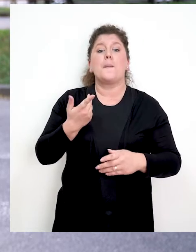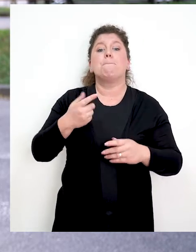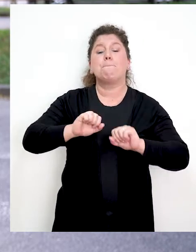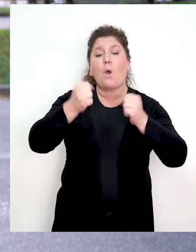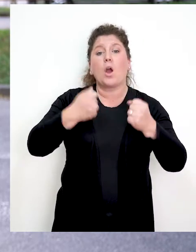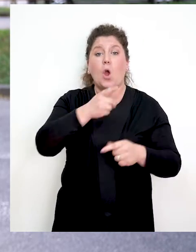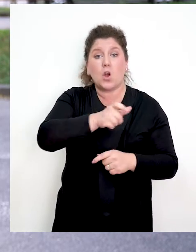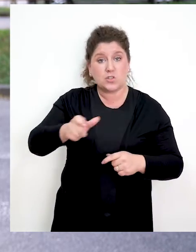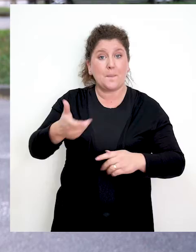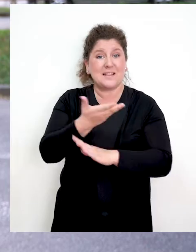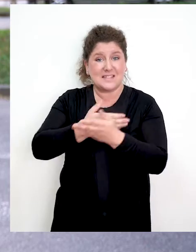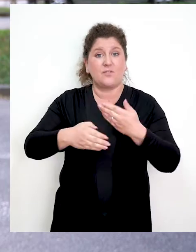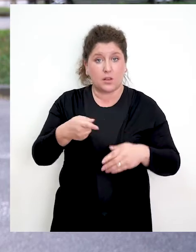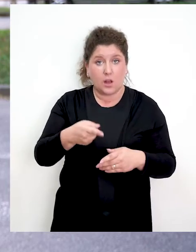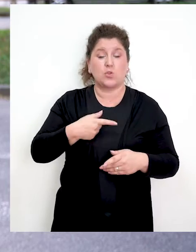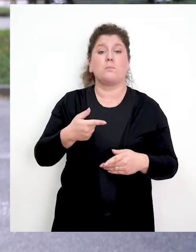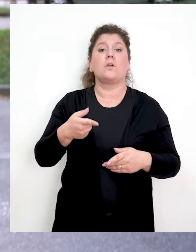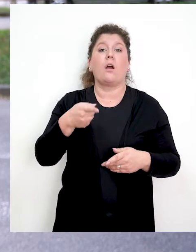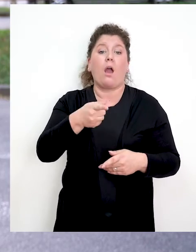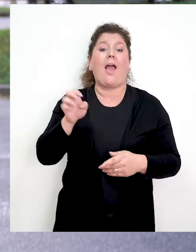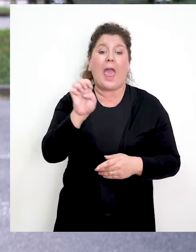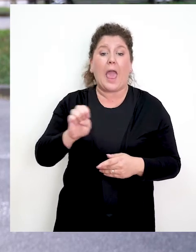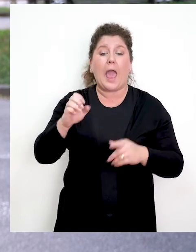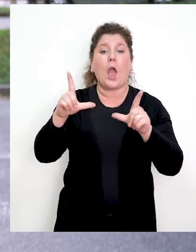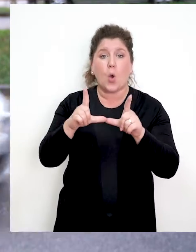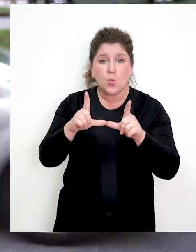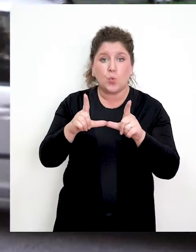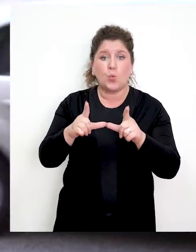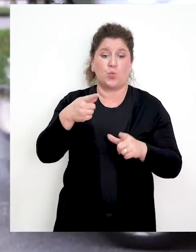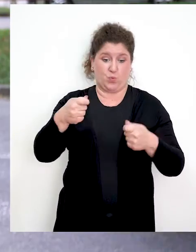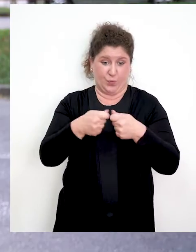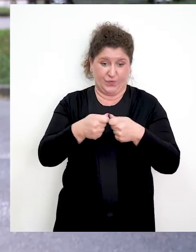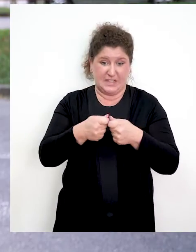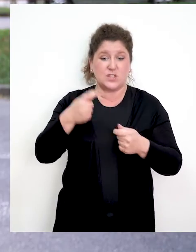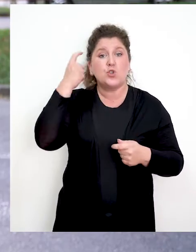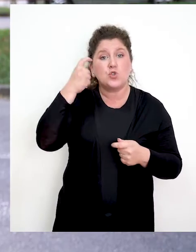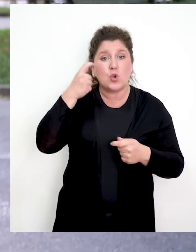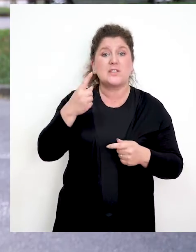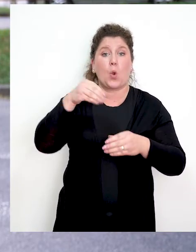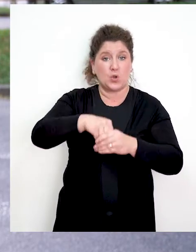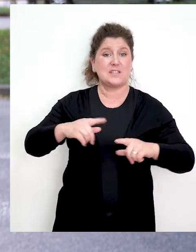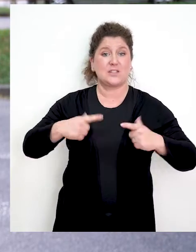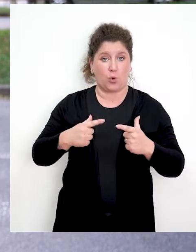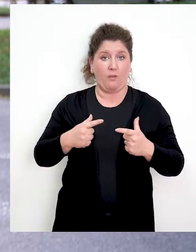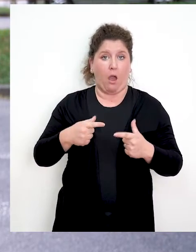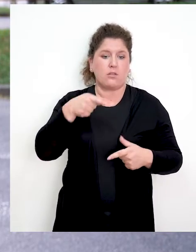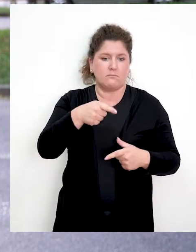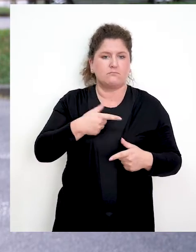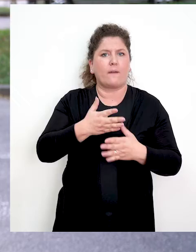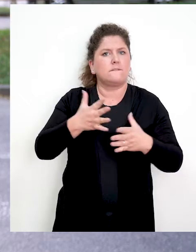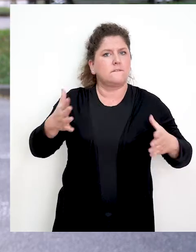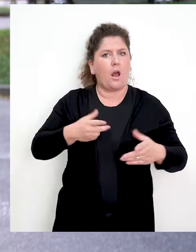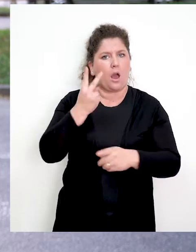pitanju socijalnog stanovanja posvetila veliku pozornost, pa već i vidimo neka upozorenja koliko su